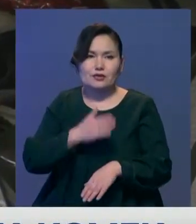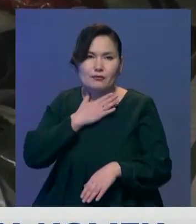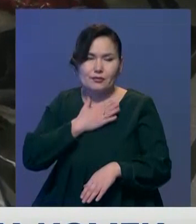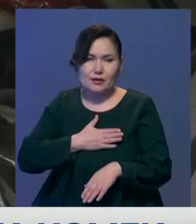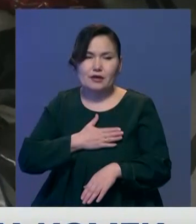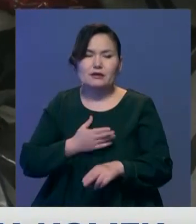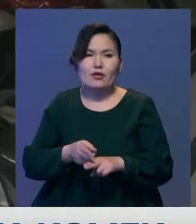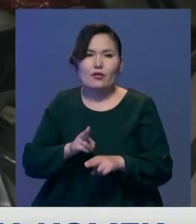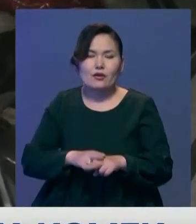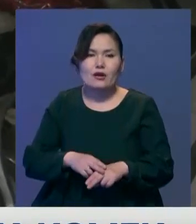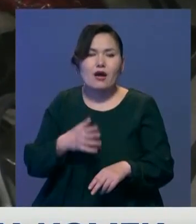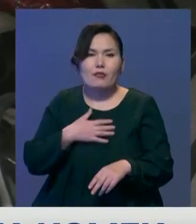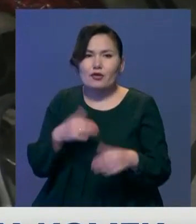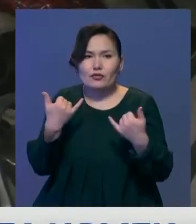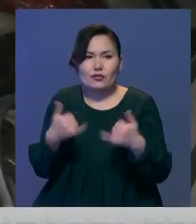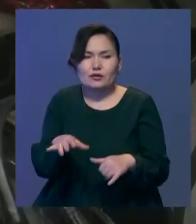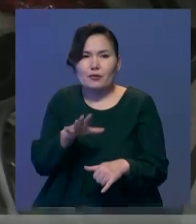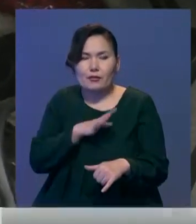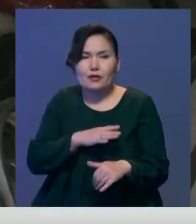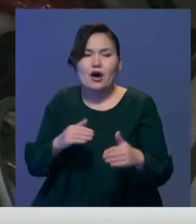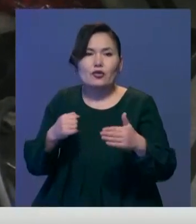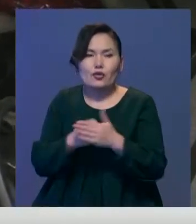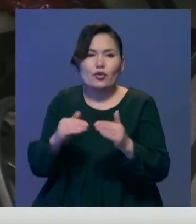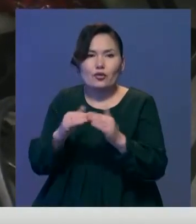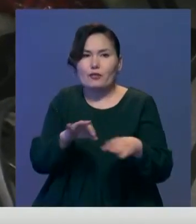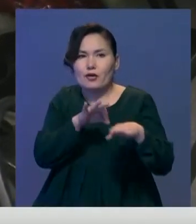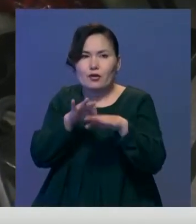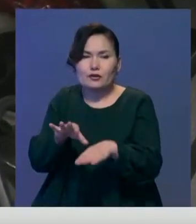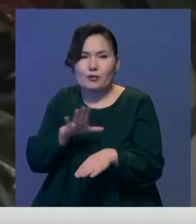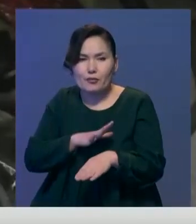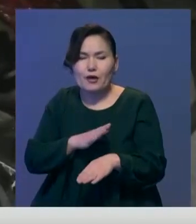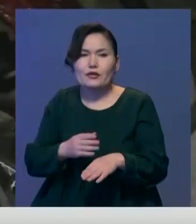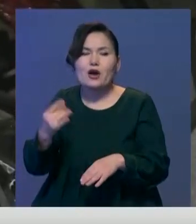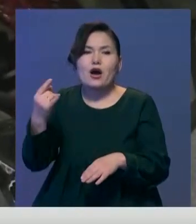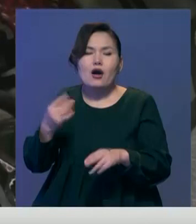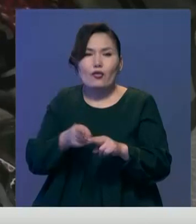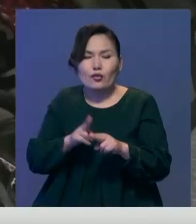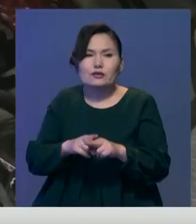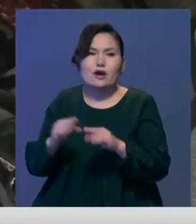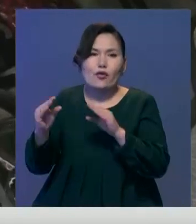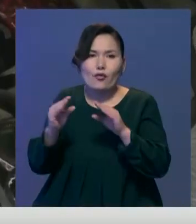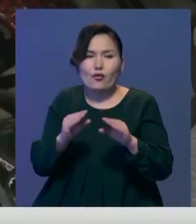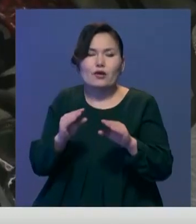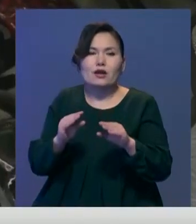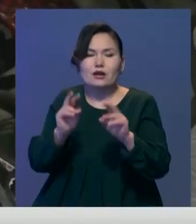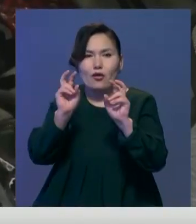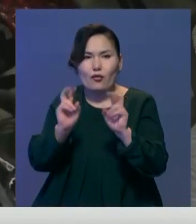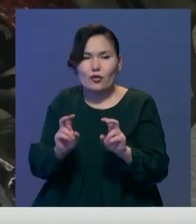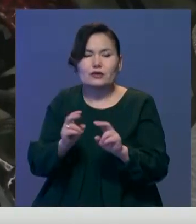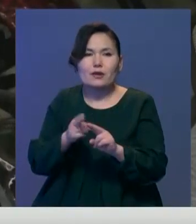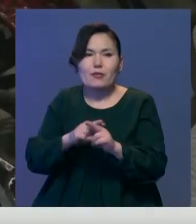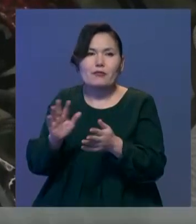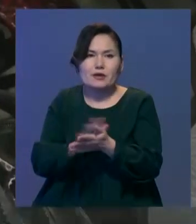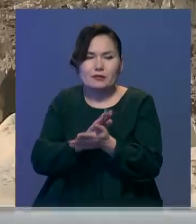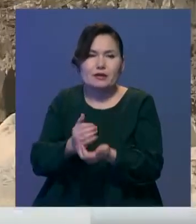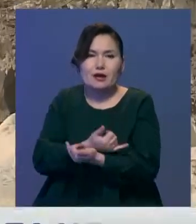Тіпті тура үйіме дейін жеткізіп тастайды деп ойлаған жоқпын. Алайда мінекей көлікке отырғызып, мекен жайымды сұрап апарып тастаймыз деді. Алғысым